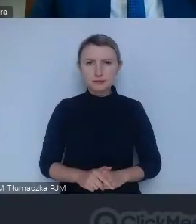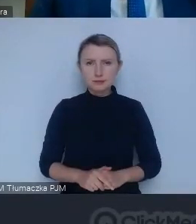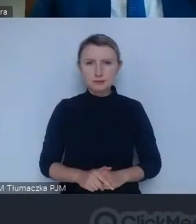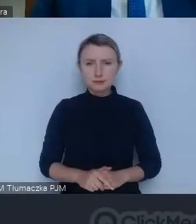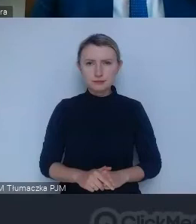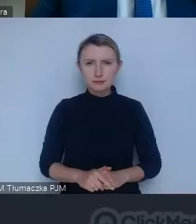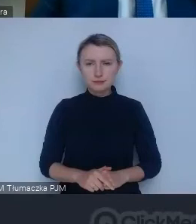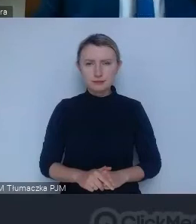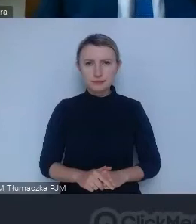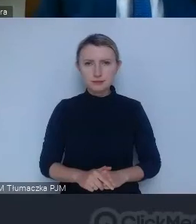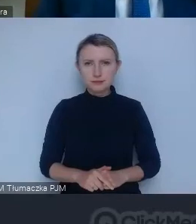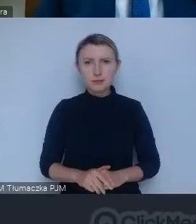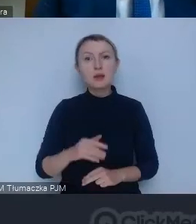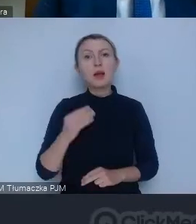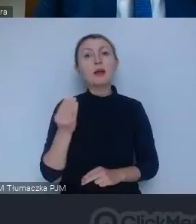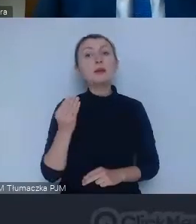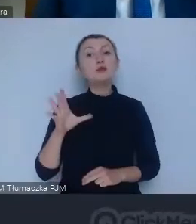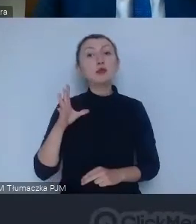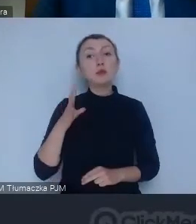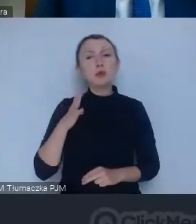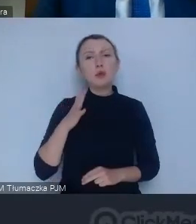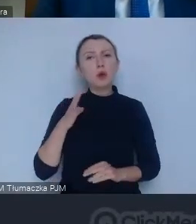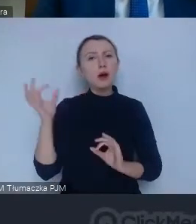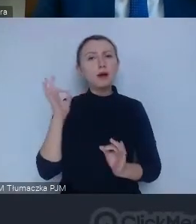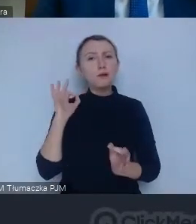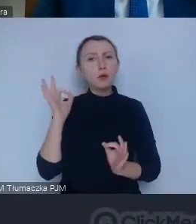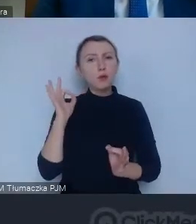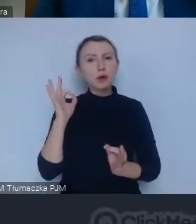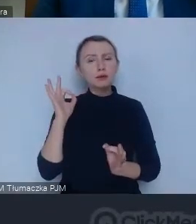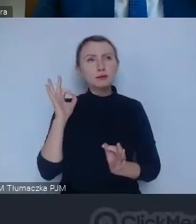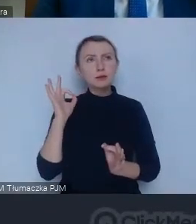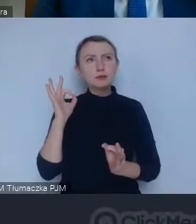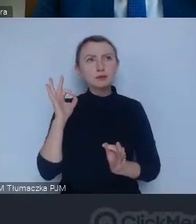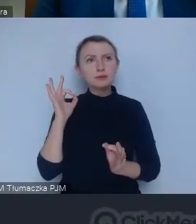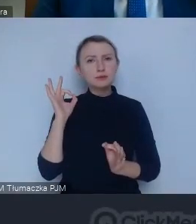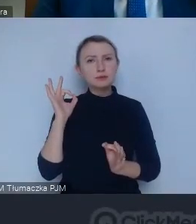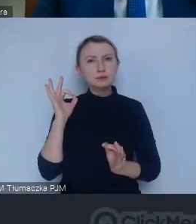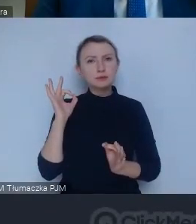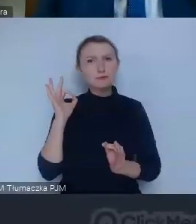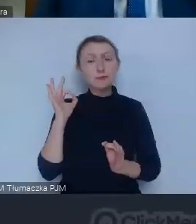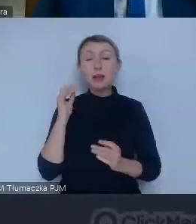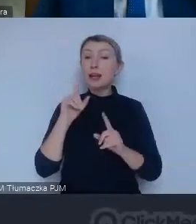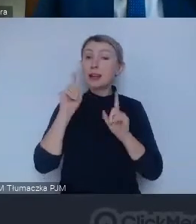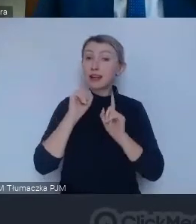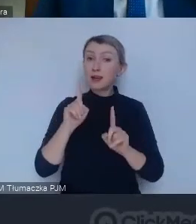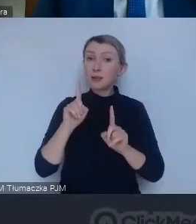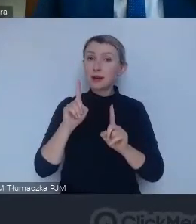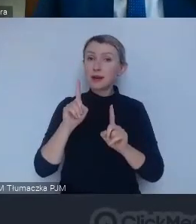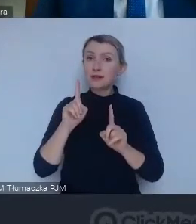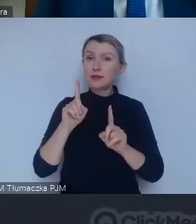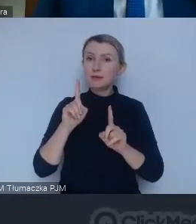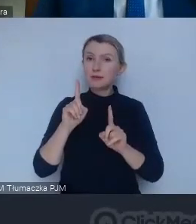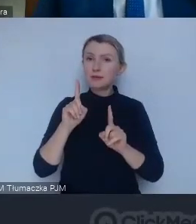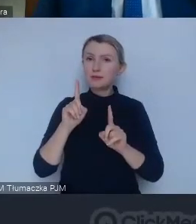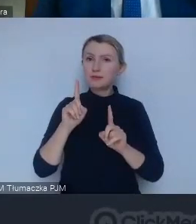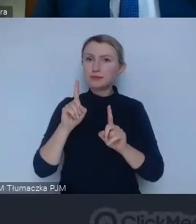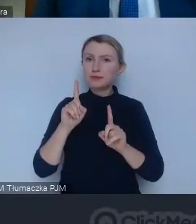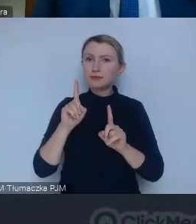Do tego jeszcze tutaj była informacja, że w zasadzie w stosunku do